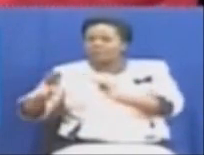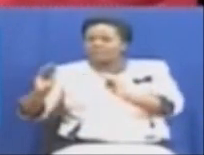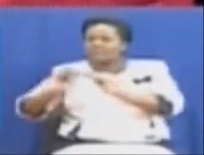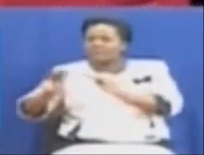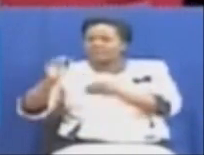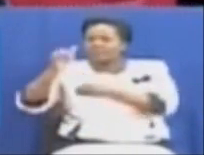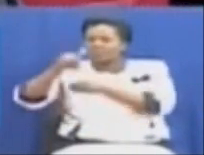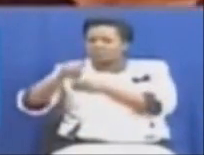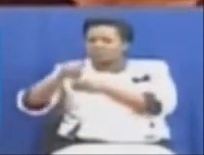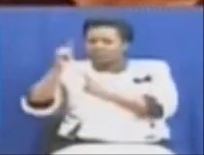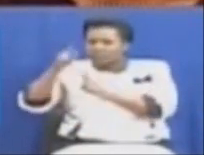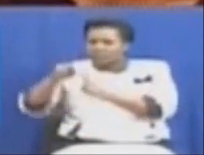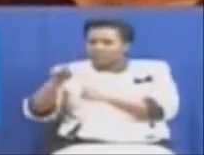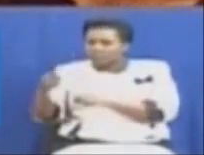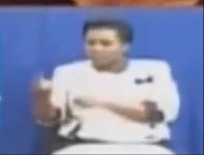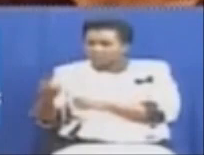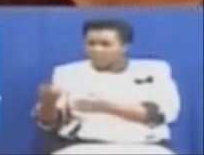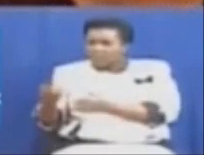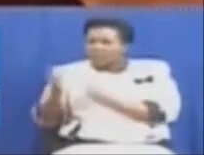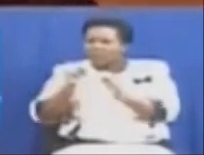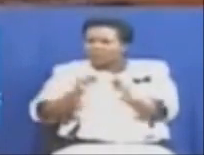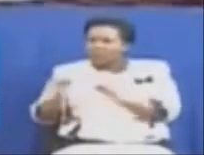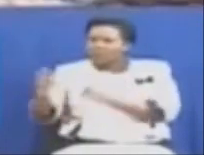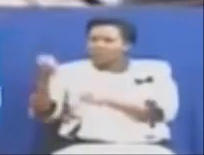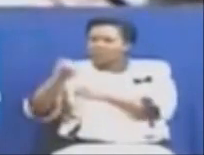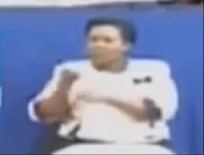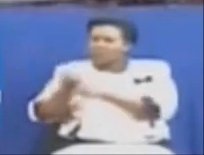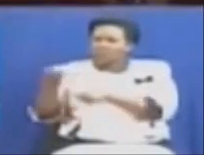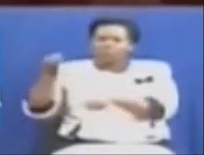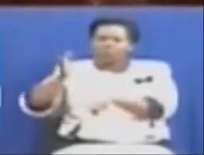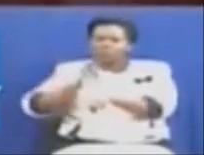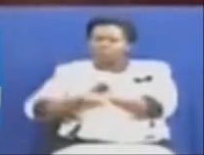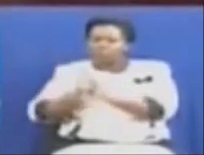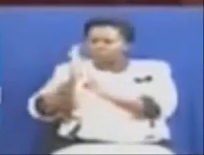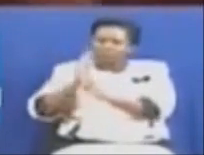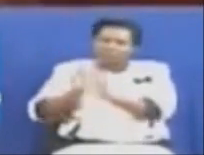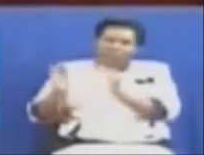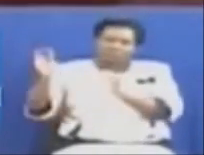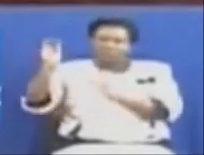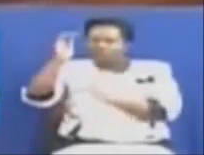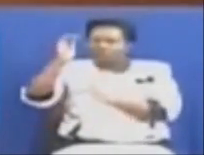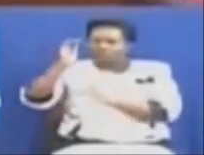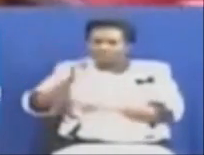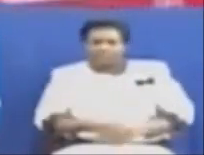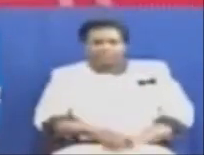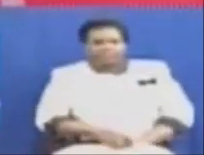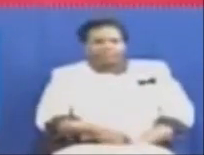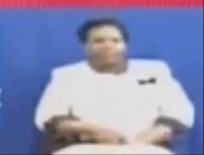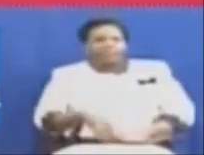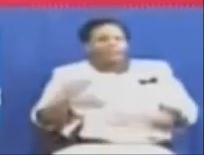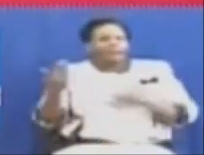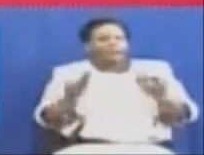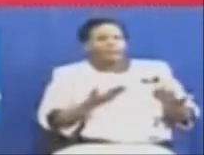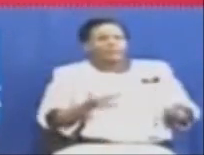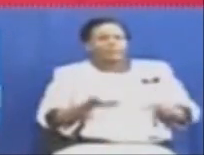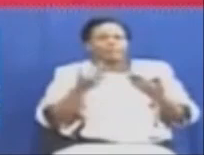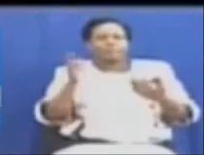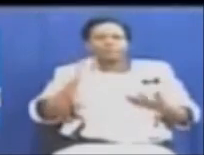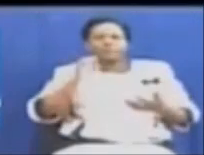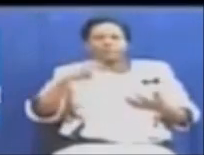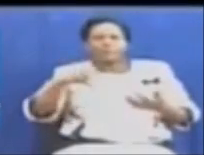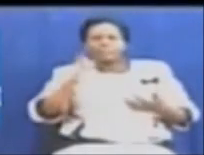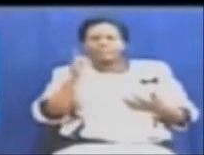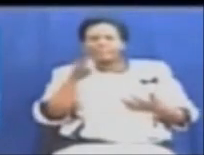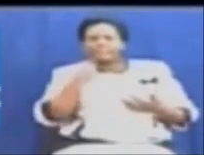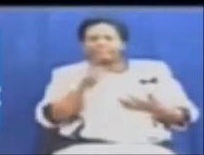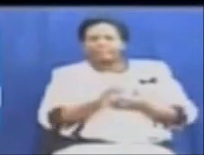swala muhimu sana, kwa nini serikali isichukue sasa jukumu hili kama ambavyo imechukua jukumu la